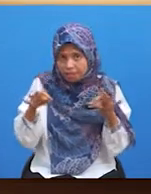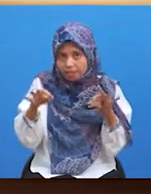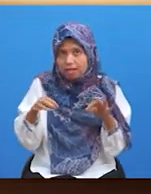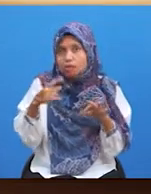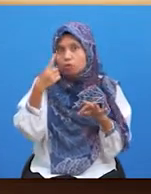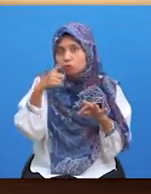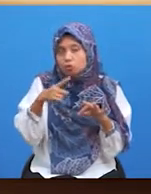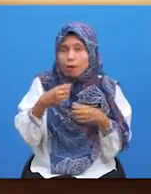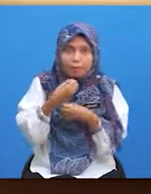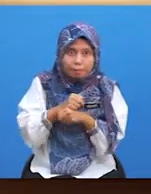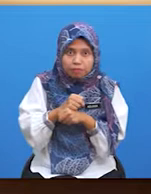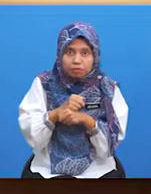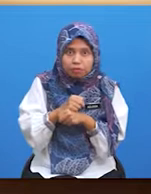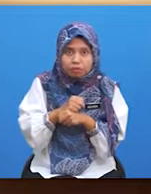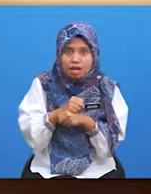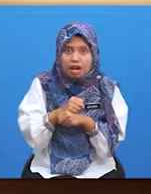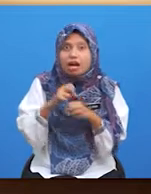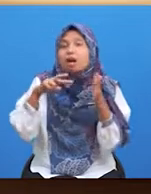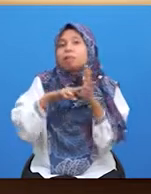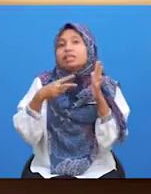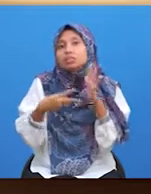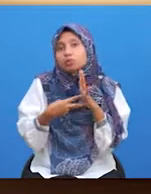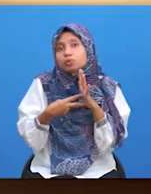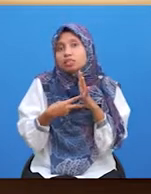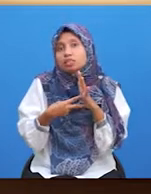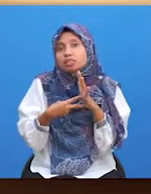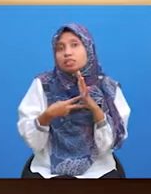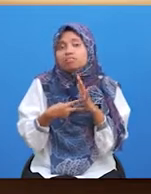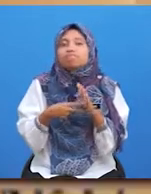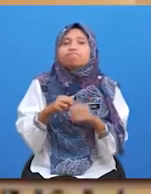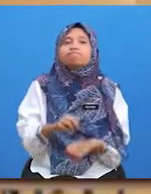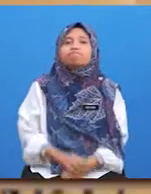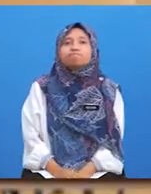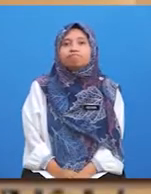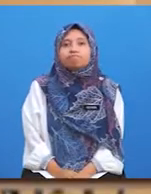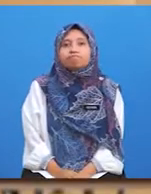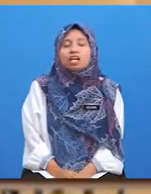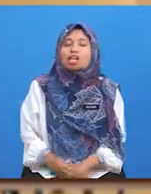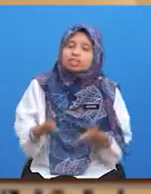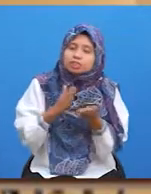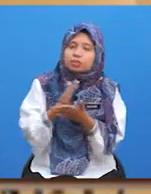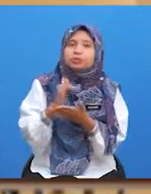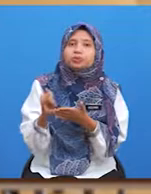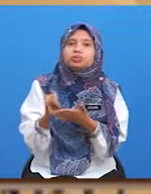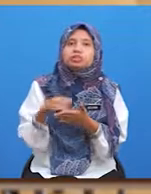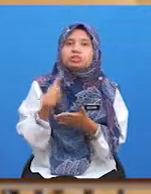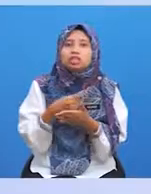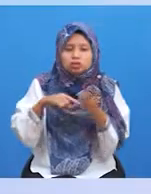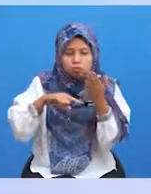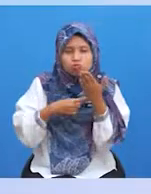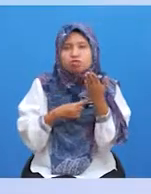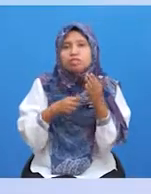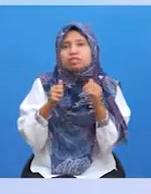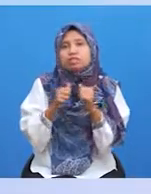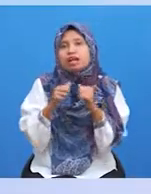untuk membentuk takrif secara umum. Seterusnya, kita mulakan